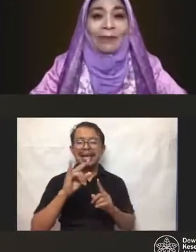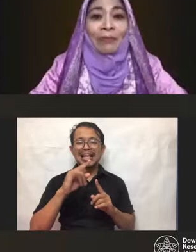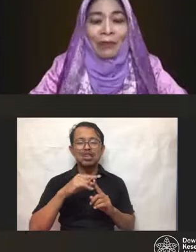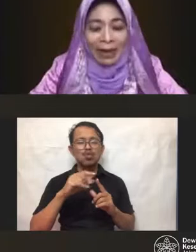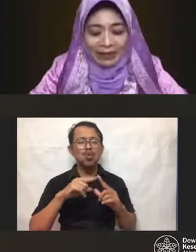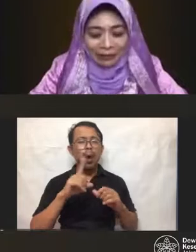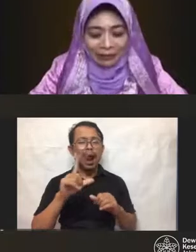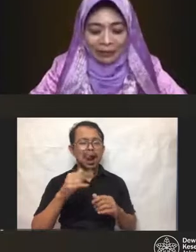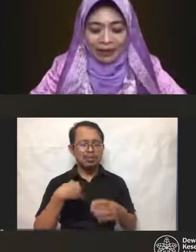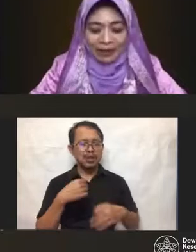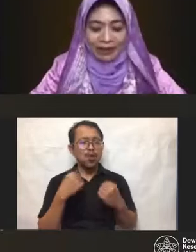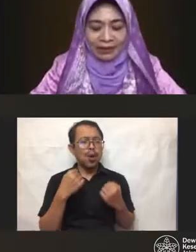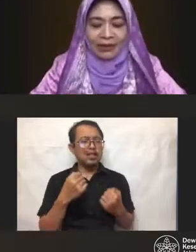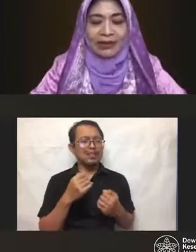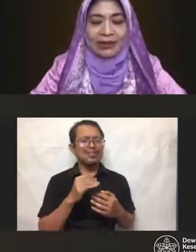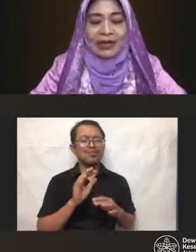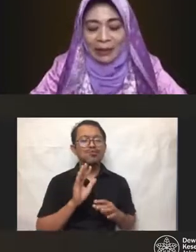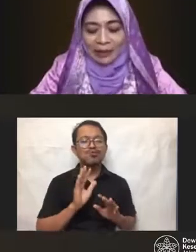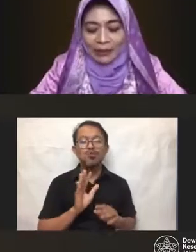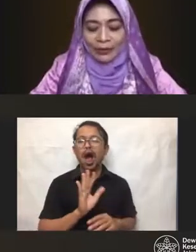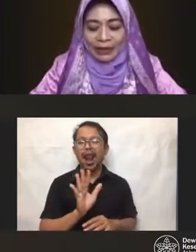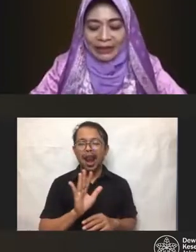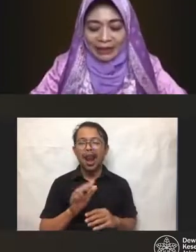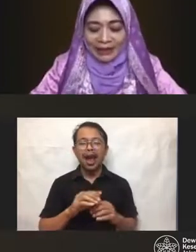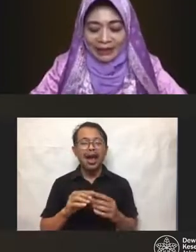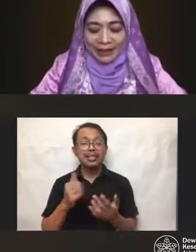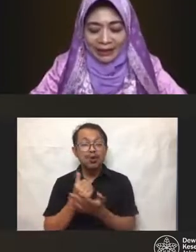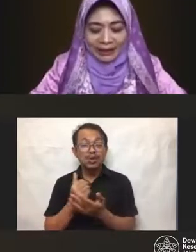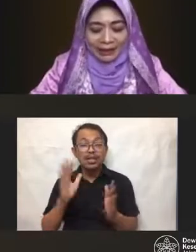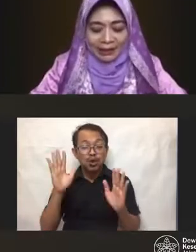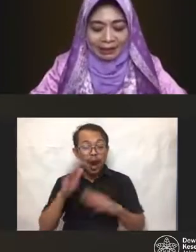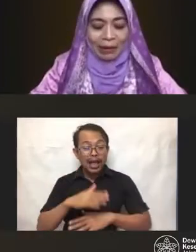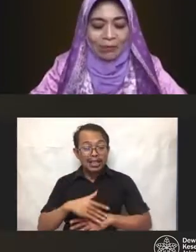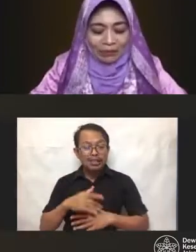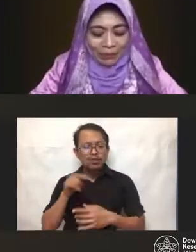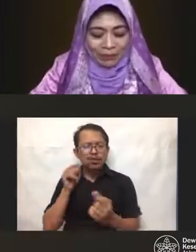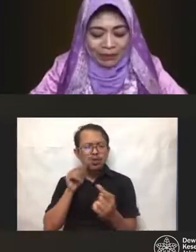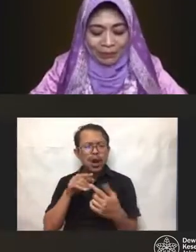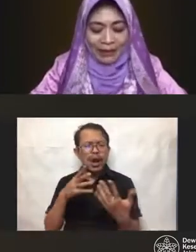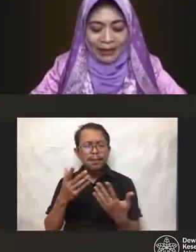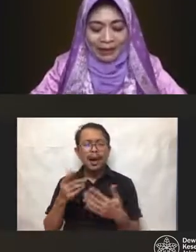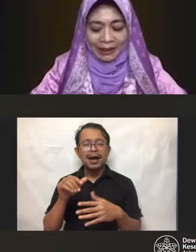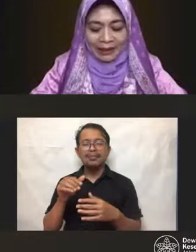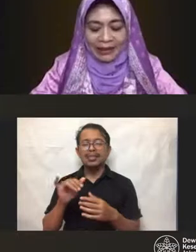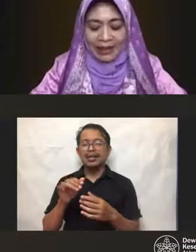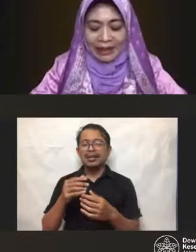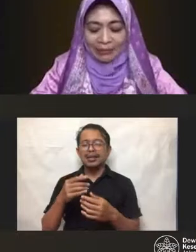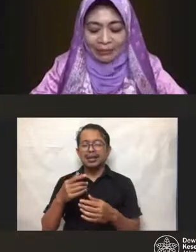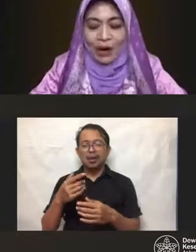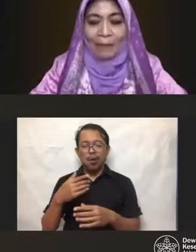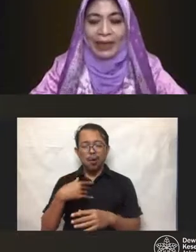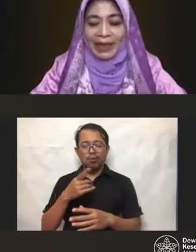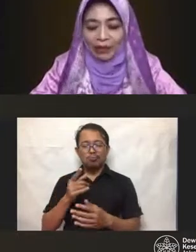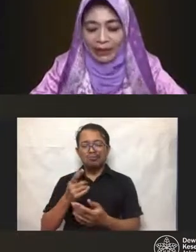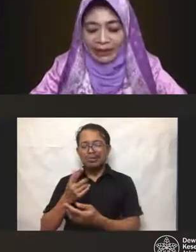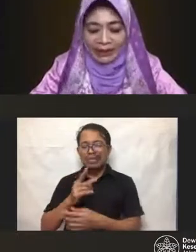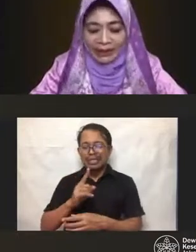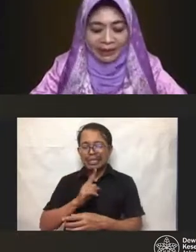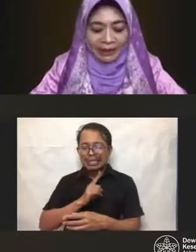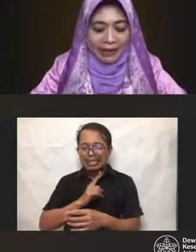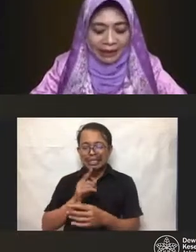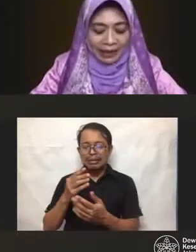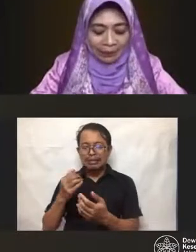upaya pembebasan manusia dari belenggu kejahiliahan, membuat manusia menghindarkan diri dari semua perilaku